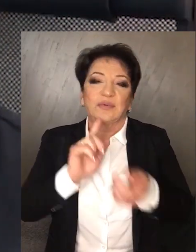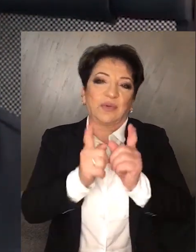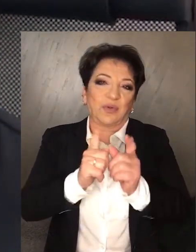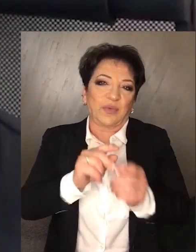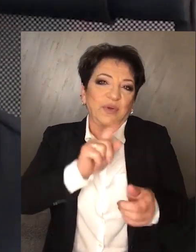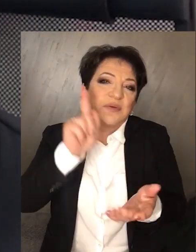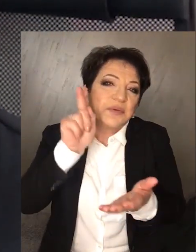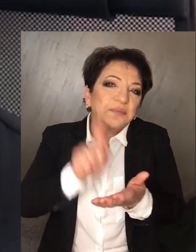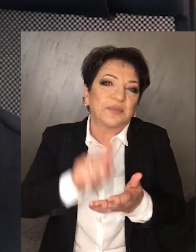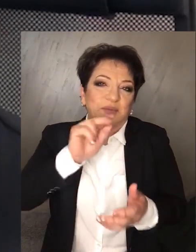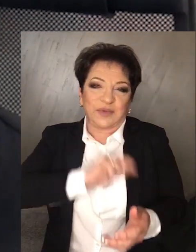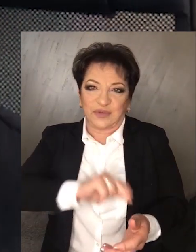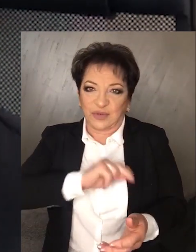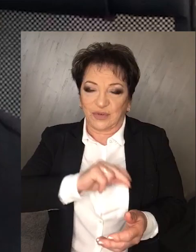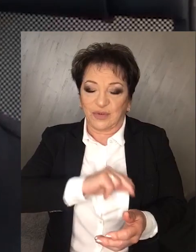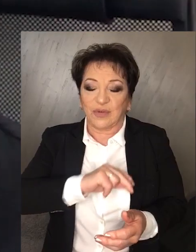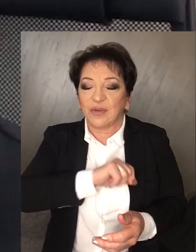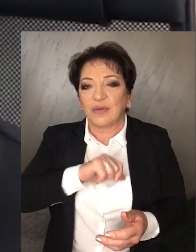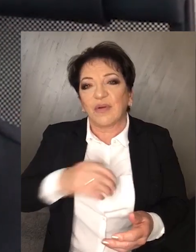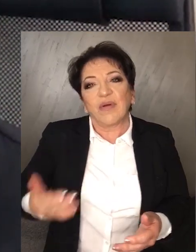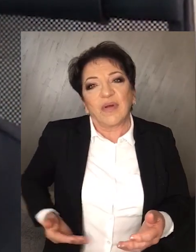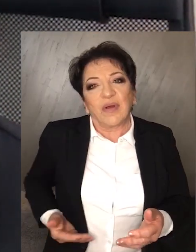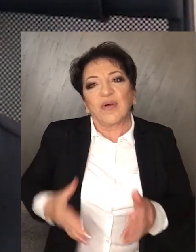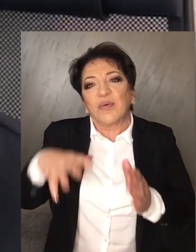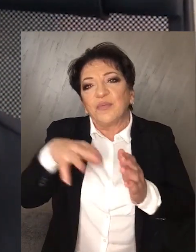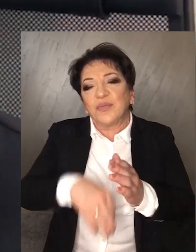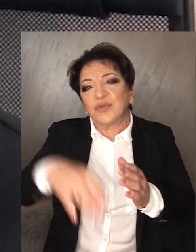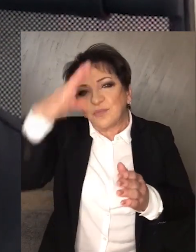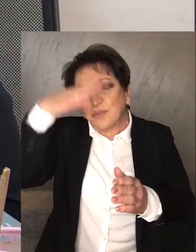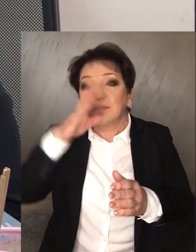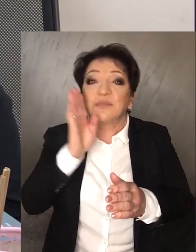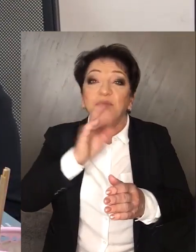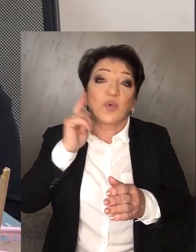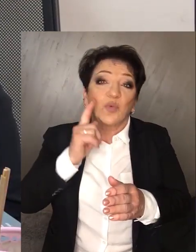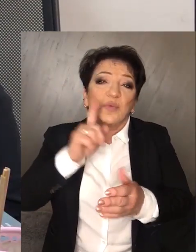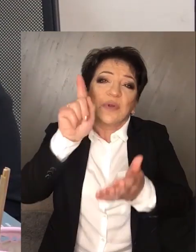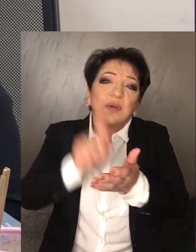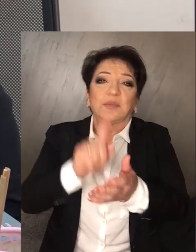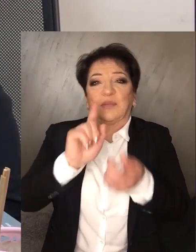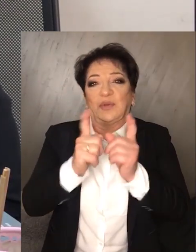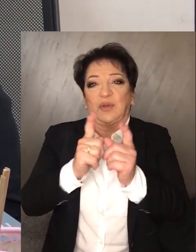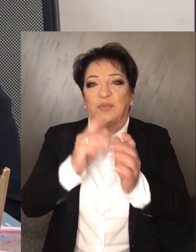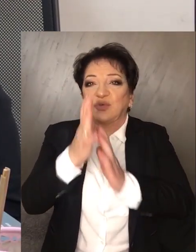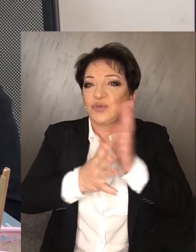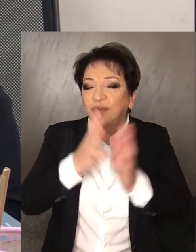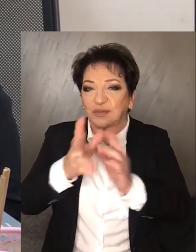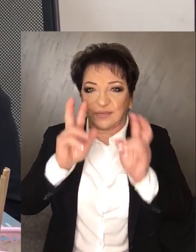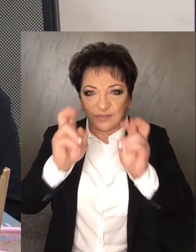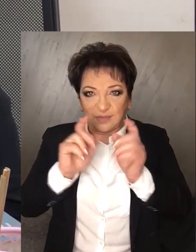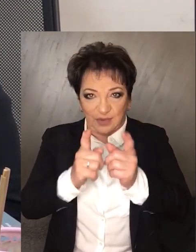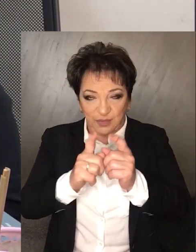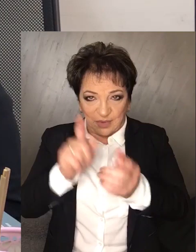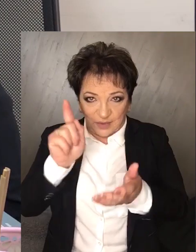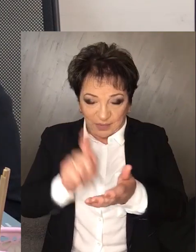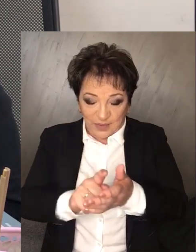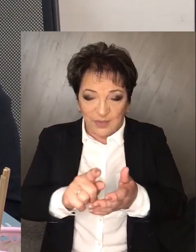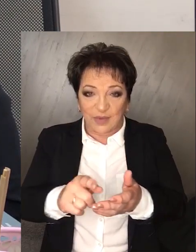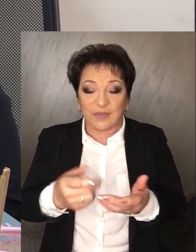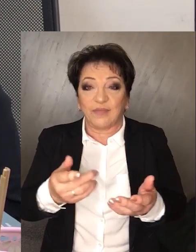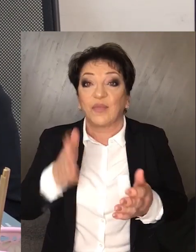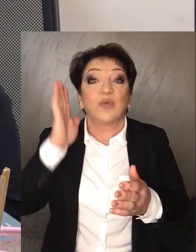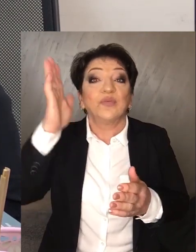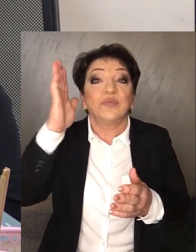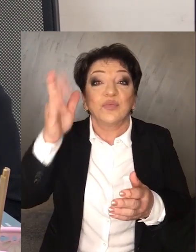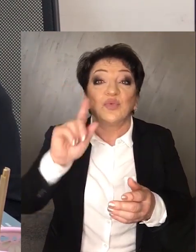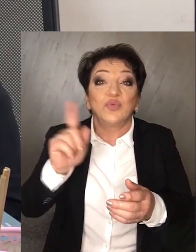ուղղակի դառնում են ժեստերի լեզվի թարգմանիչներ կյանքի բերումով։ Կյանքը բերում կանգնացնում է իրենց այն ասպարեզ, որ իրենք